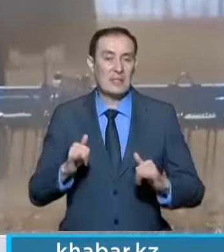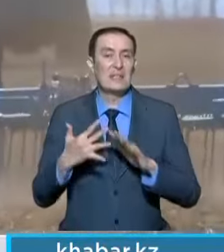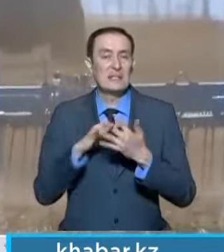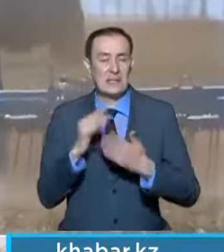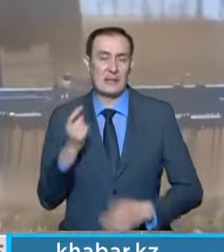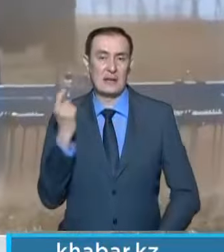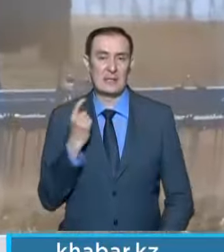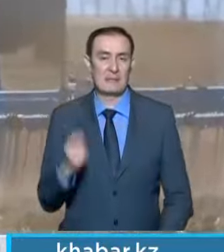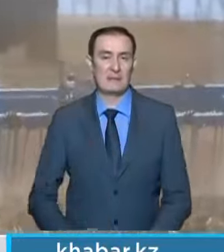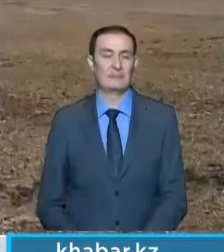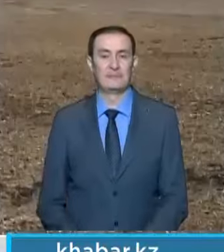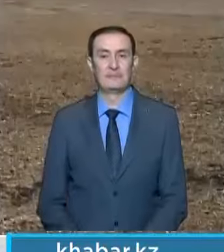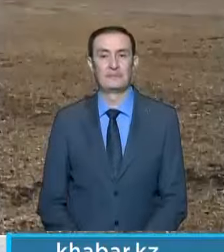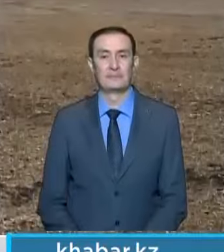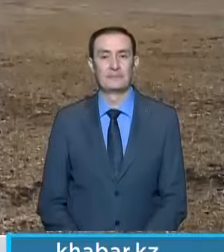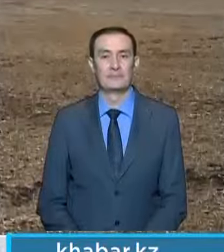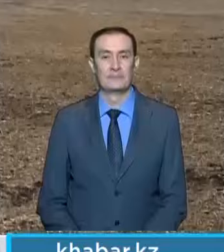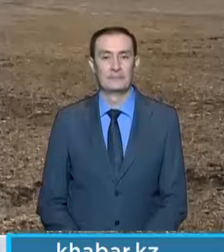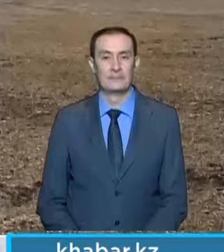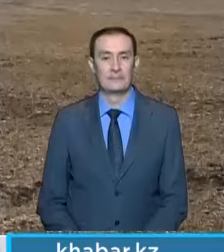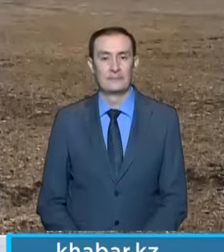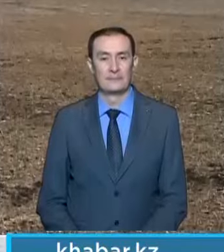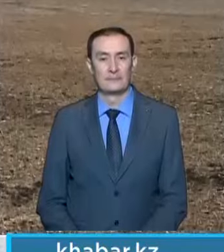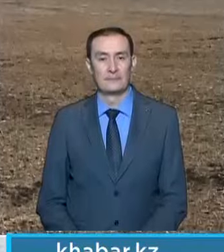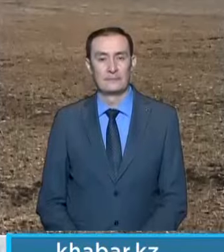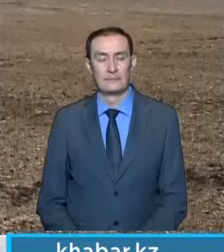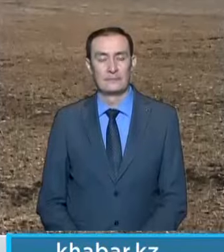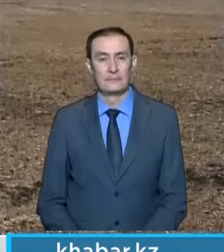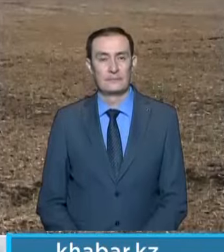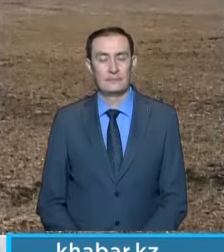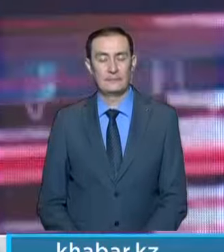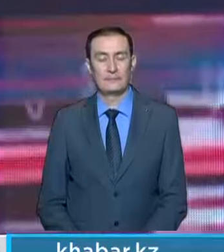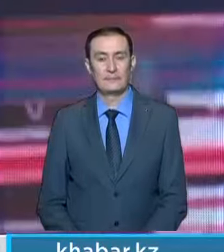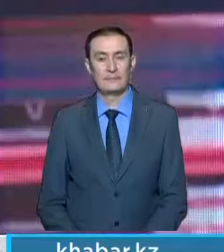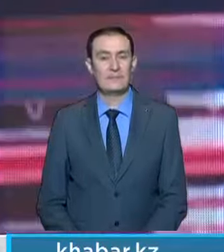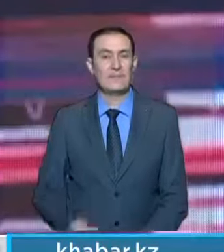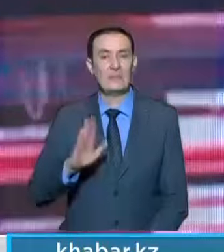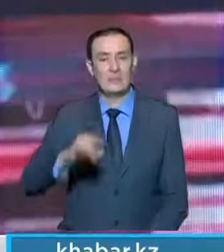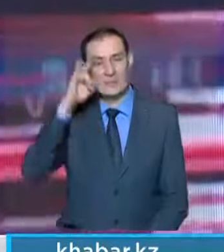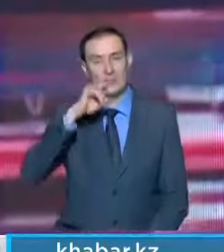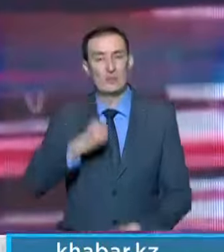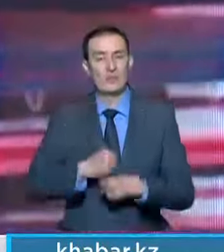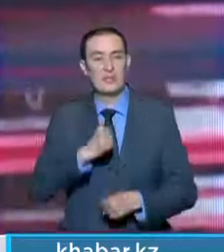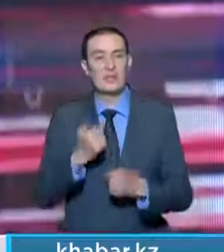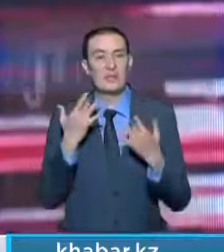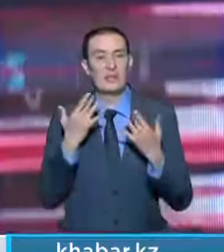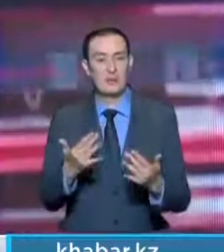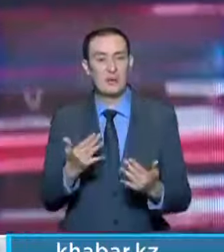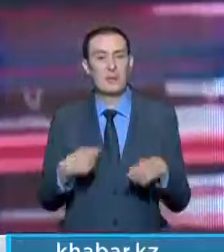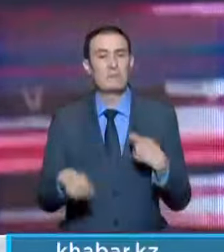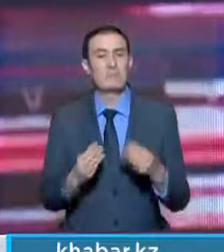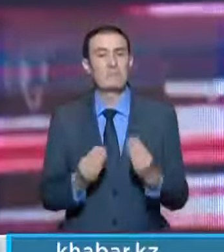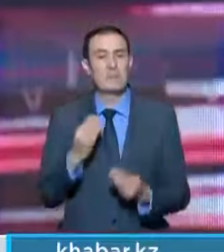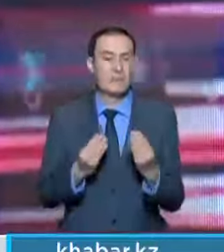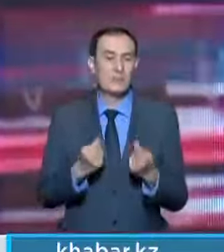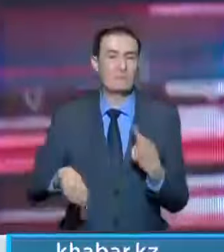сельское хозяйство. Андрей Сенбернеч, Григорий Баканов, область Абай, Хабар. В Казахстане ужесточат требования к игорному бизнесу